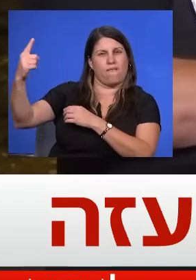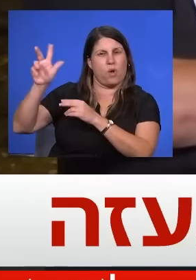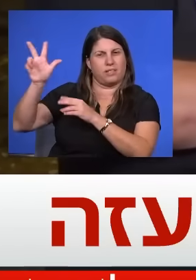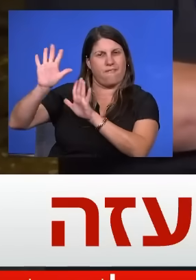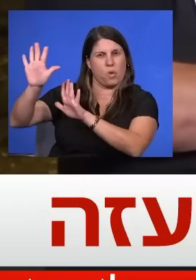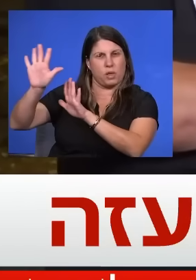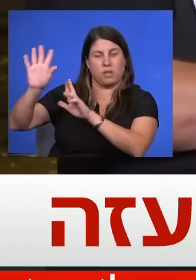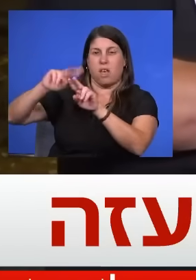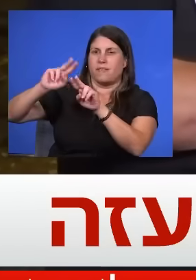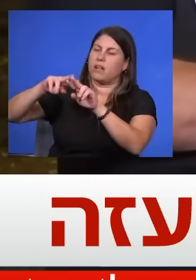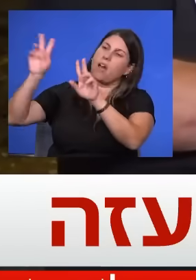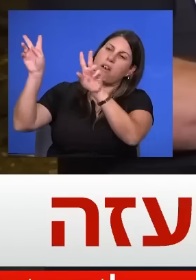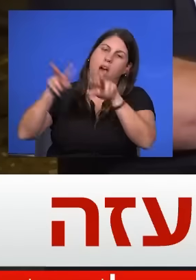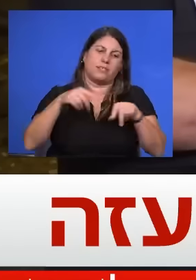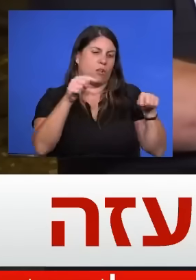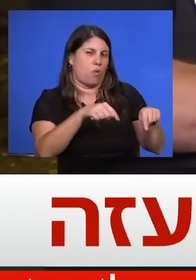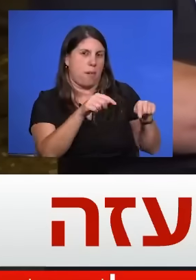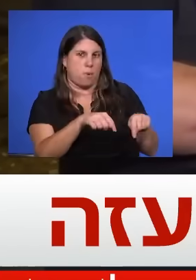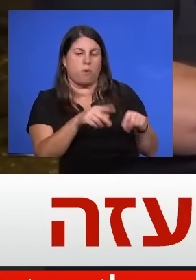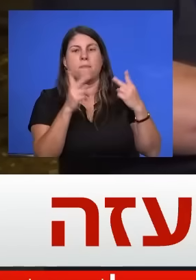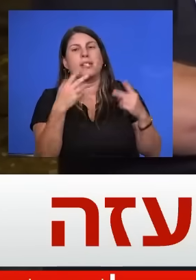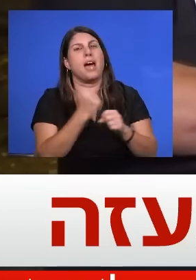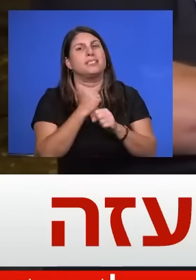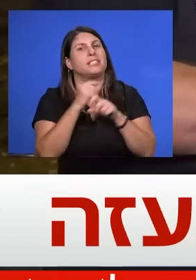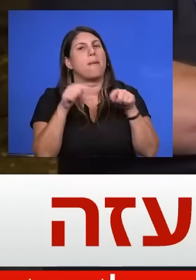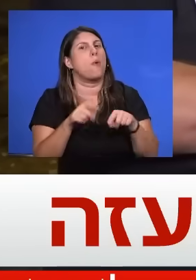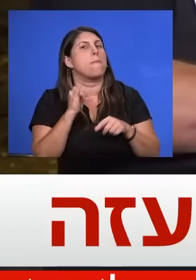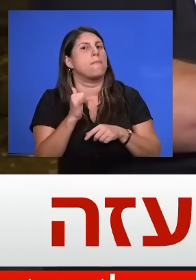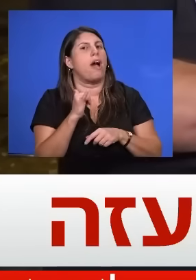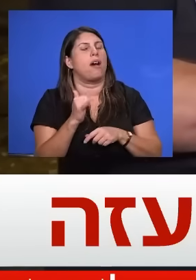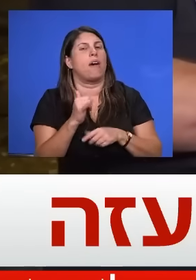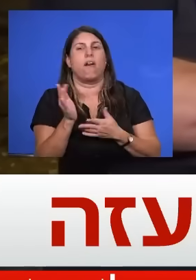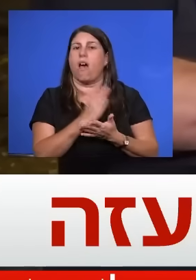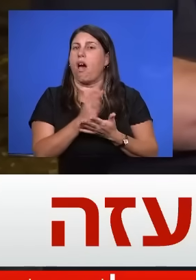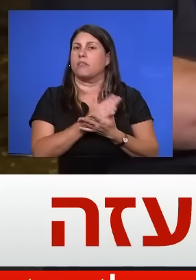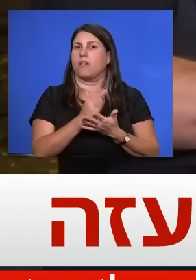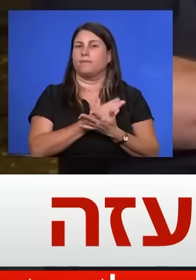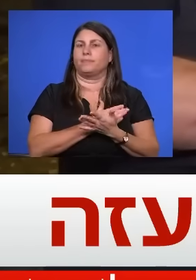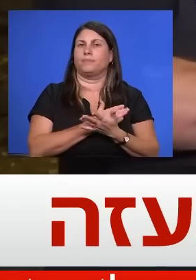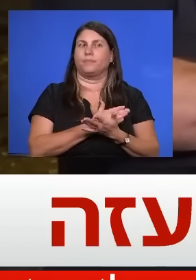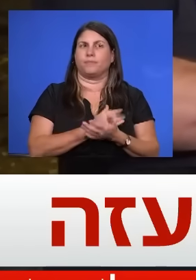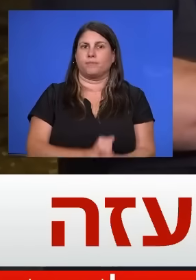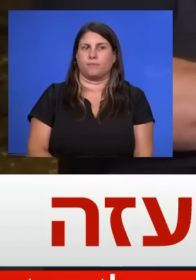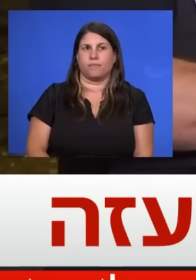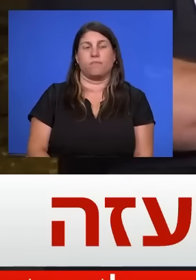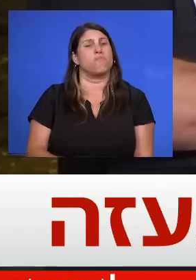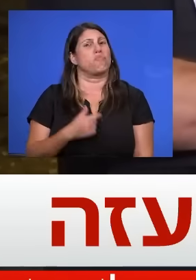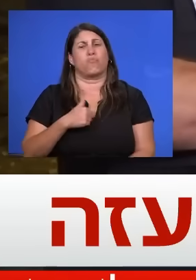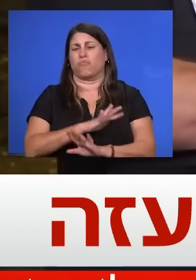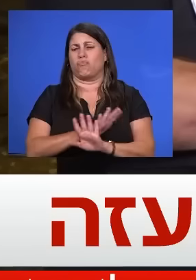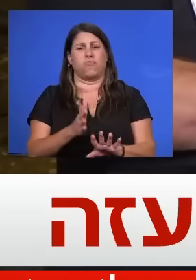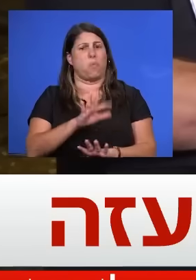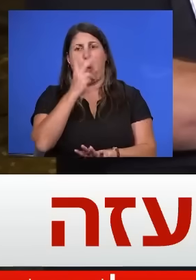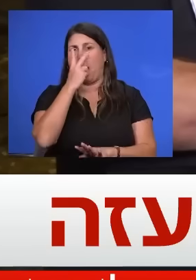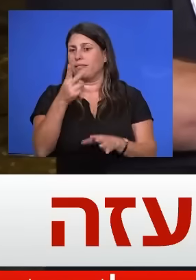לכאן. בעיקר העשייה שלנו פה היא להתכונן, ואני מעולם לא ראיתי את הגדוד מוכן